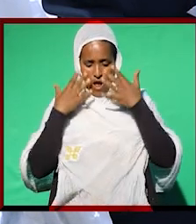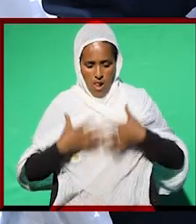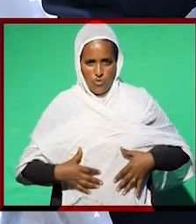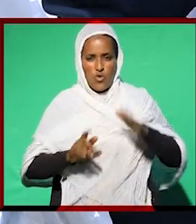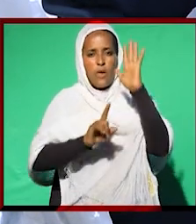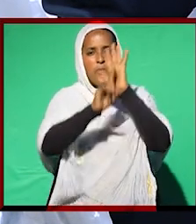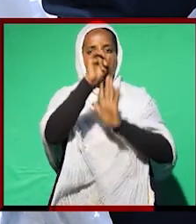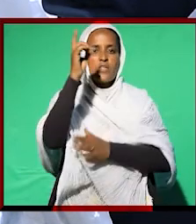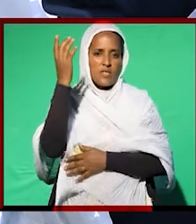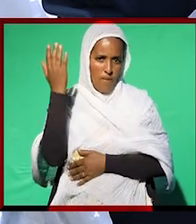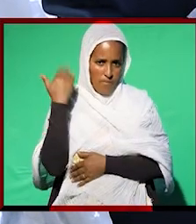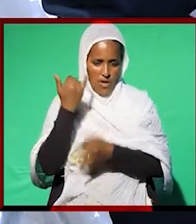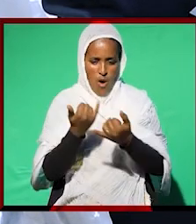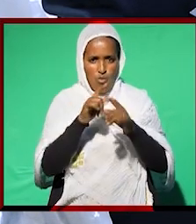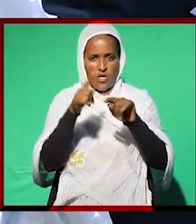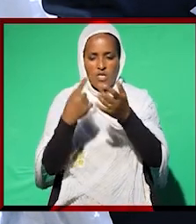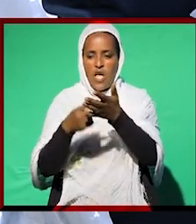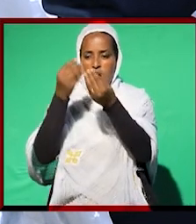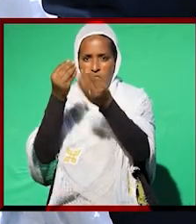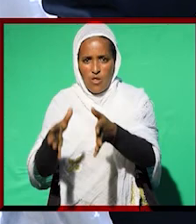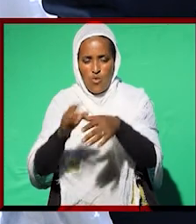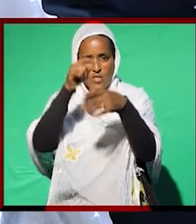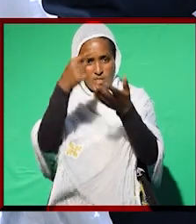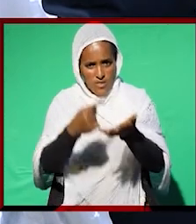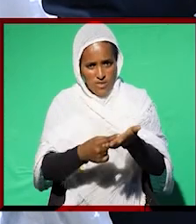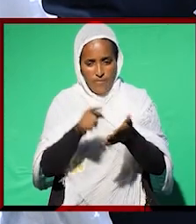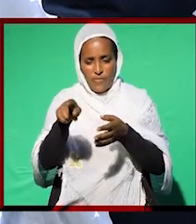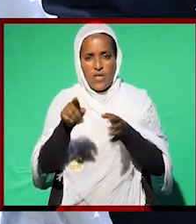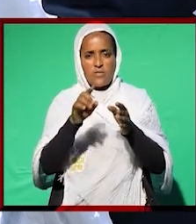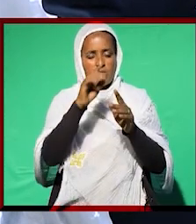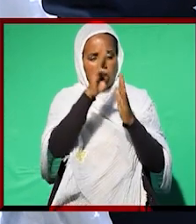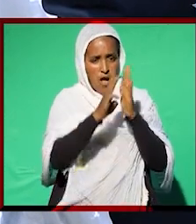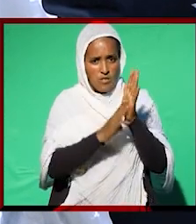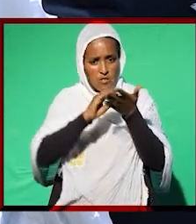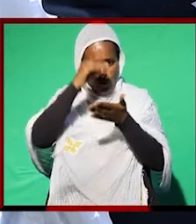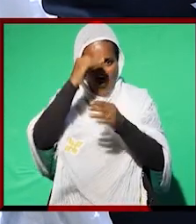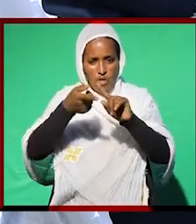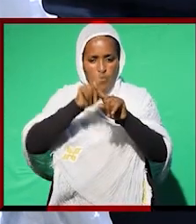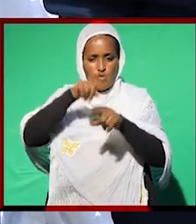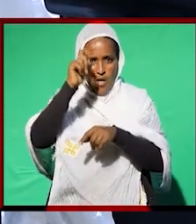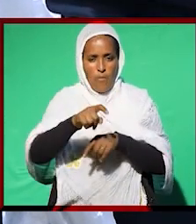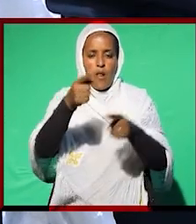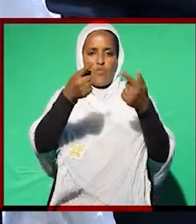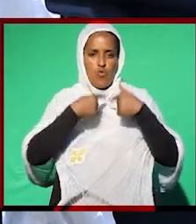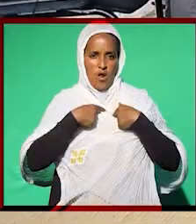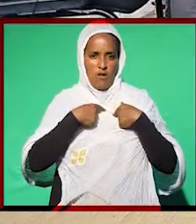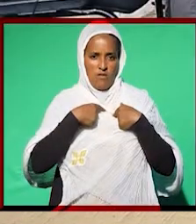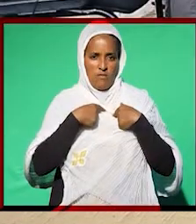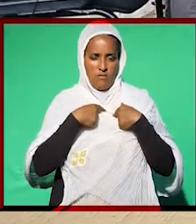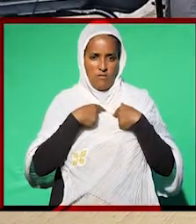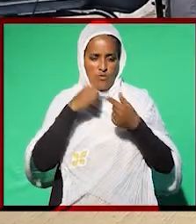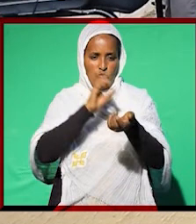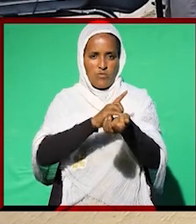ግብረ ገብነትን አላብሶ የሚያሳድግ ነበር። አሁን ግን ያን ሴት አጠነዋል። ስለዚህ እነዛ የግብረ ገብ ትምህርቶች ሊመለሱ ይገባል ብለውናል።